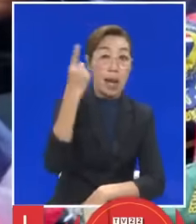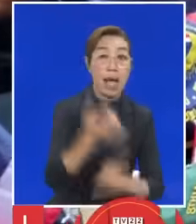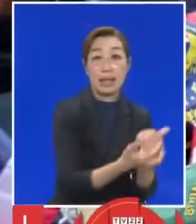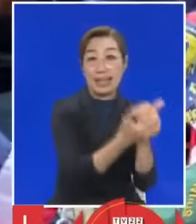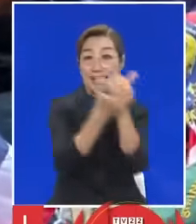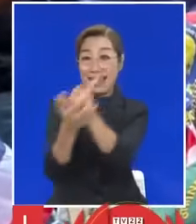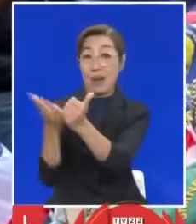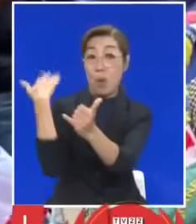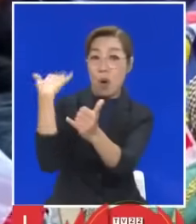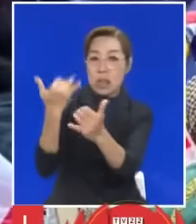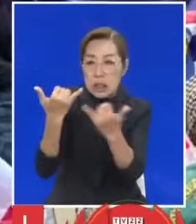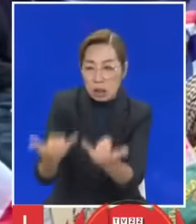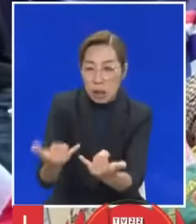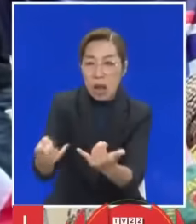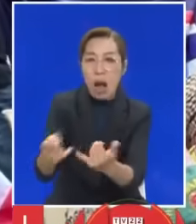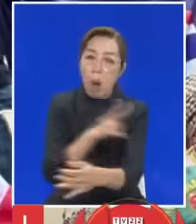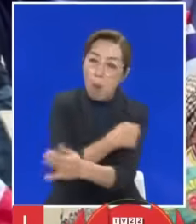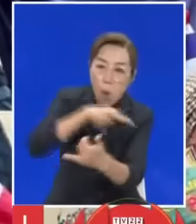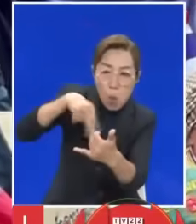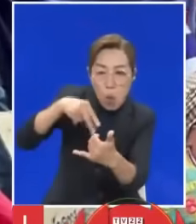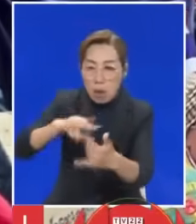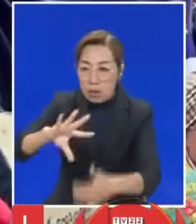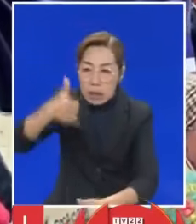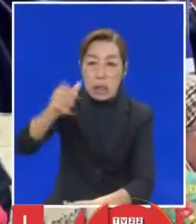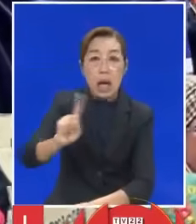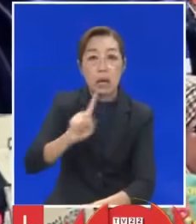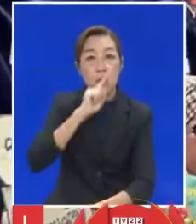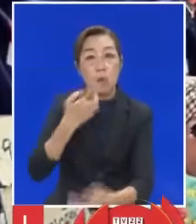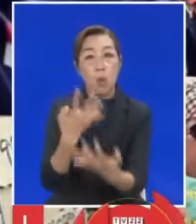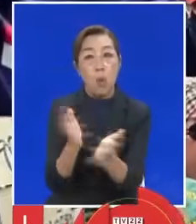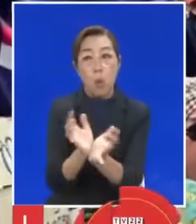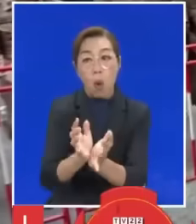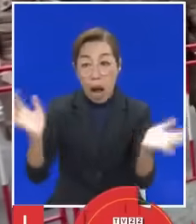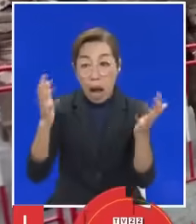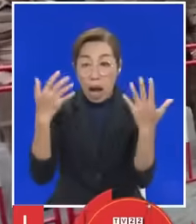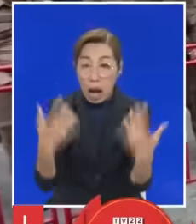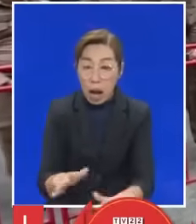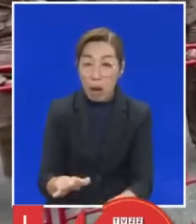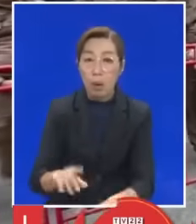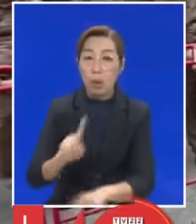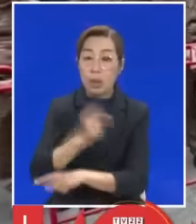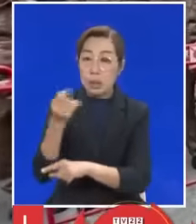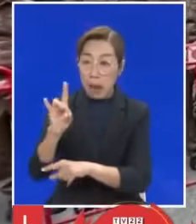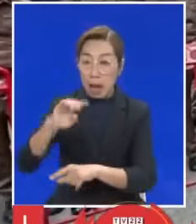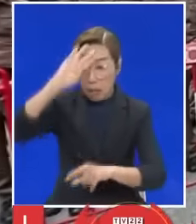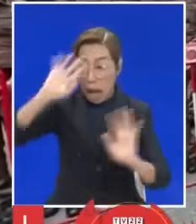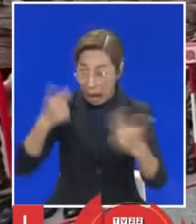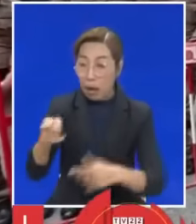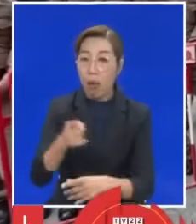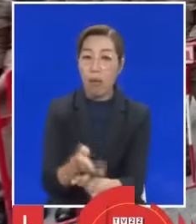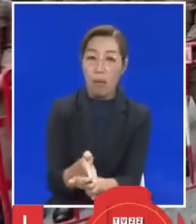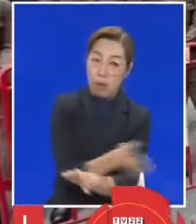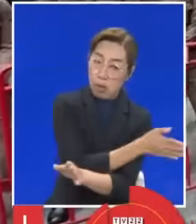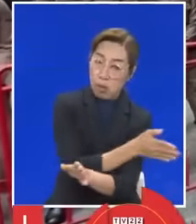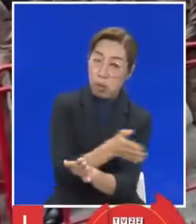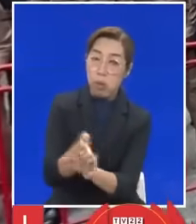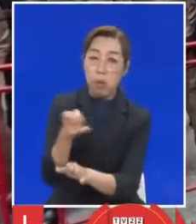จนถึงวันนี้อาการเป็นยังไงบ้างรักษาถึงไหนแล้วแล้วถ้าพักโทษจะหายในวันที่ 18เลยหรือเปล่าเพราะน่าสงสัยว่าตลอดเวลาที่ผ่าน